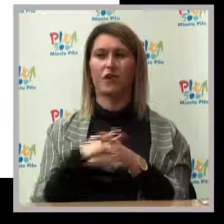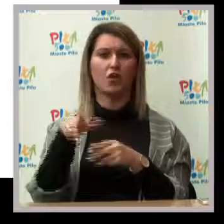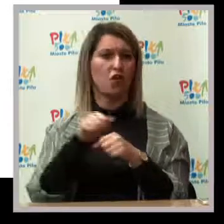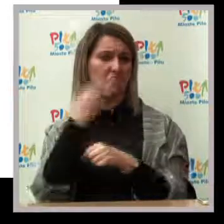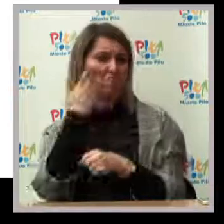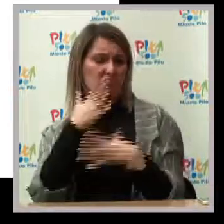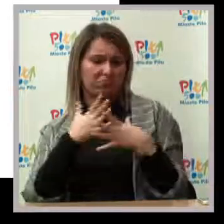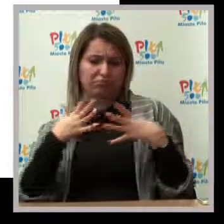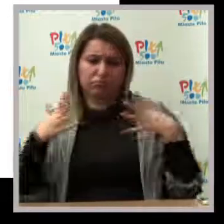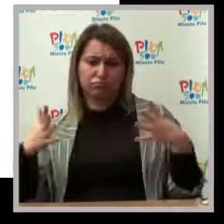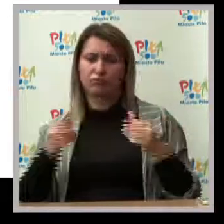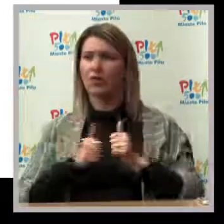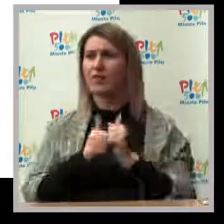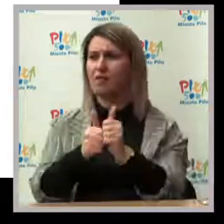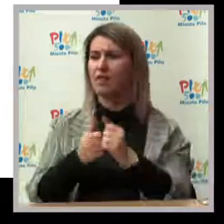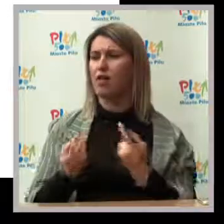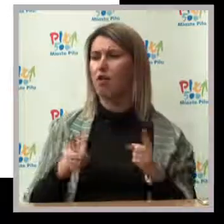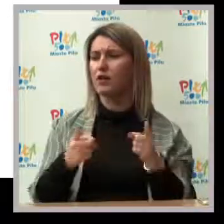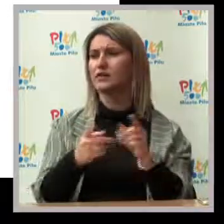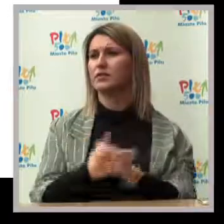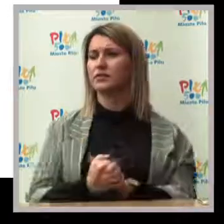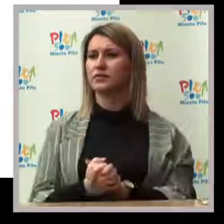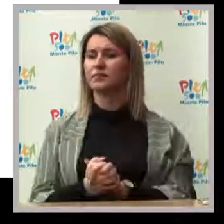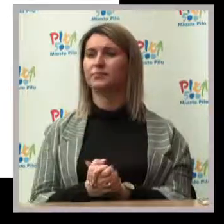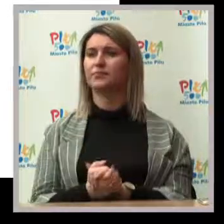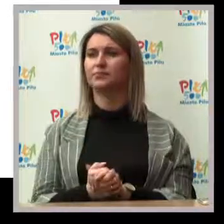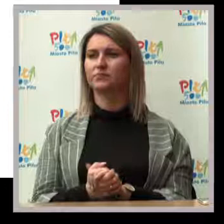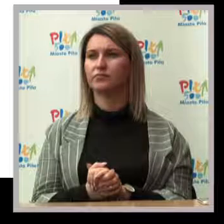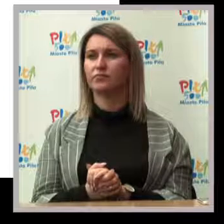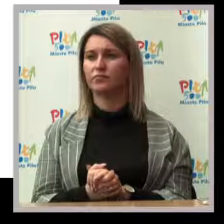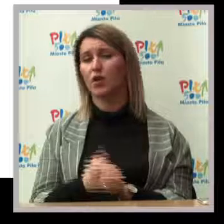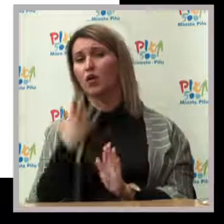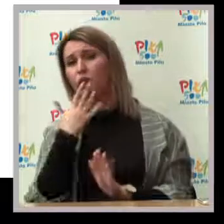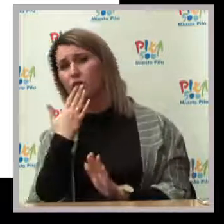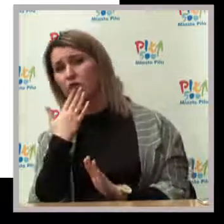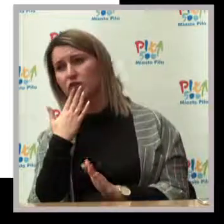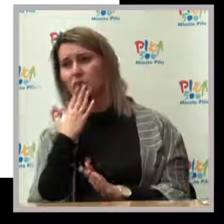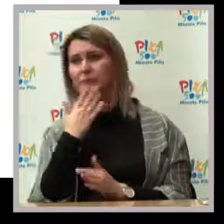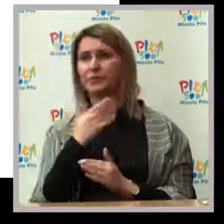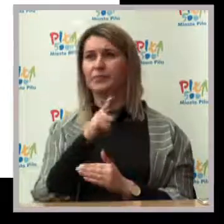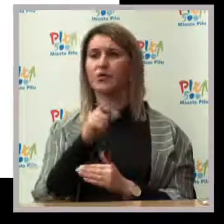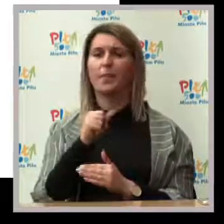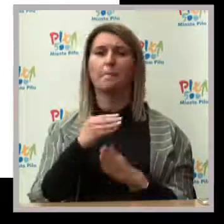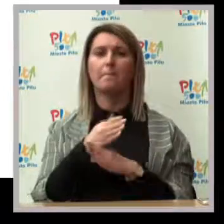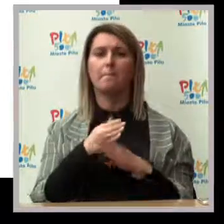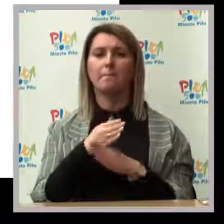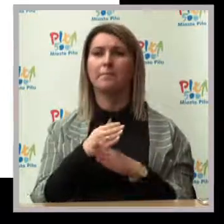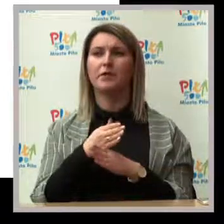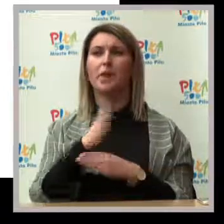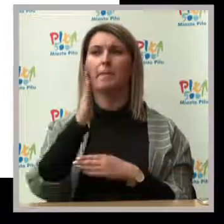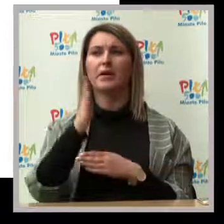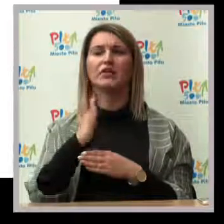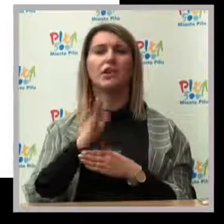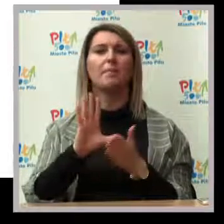również organizacyjne. Mówiliśmy w trakcie kampanii o tym, że Piła ma być